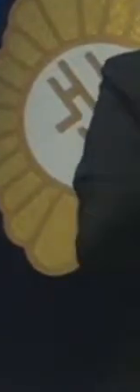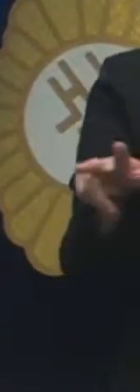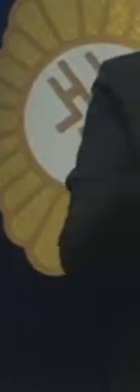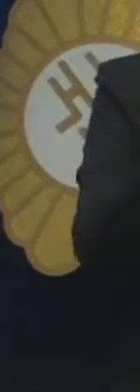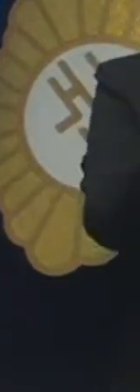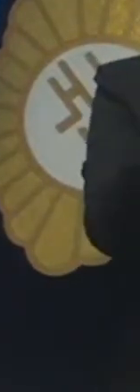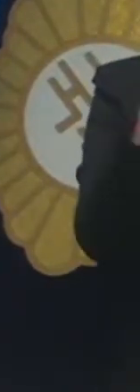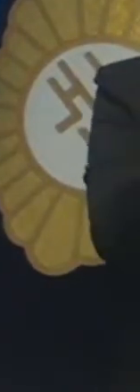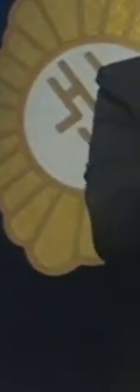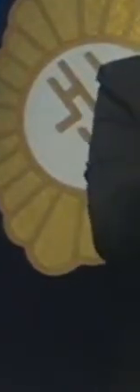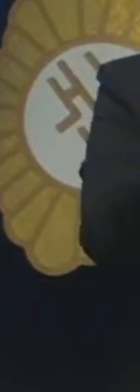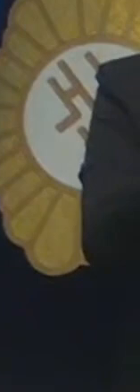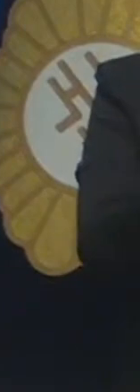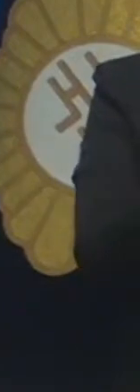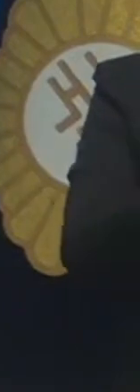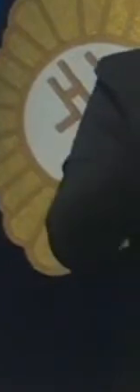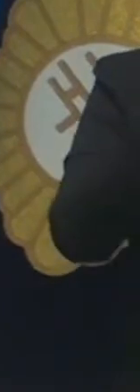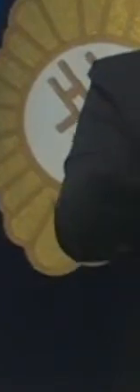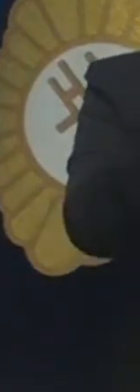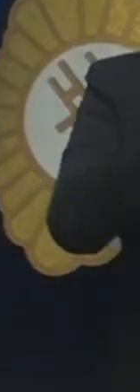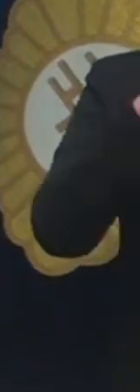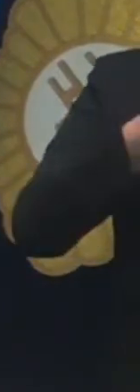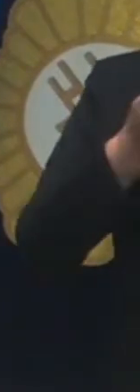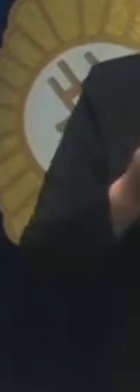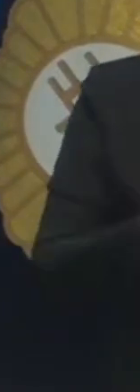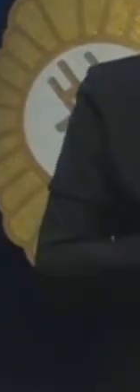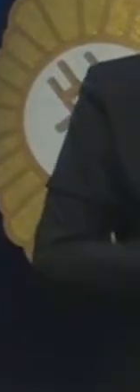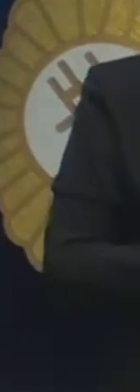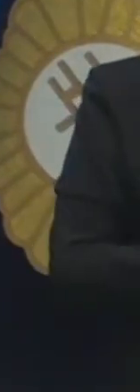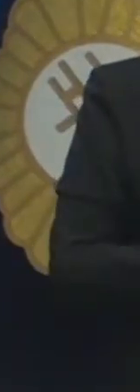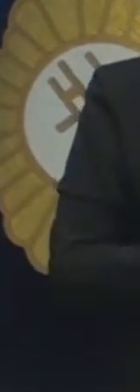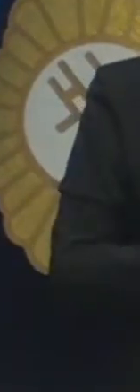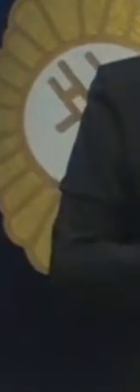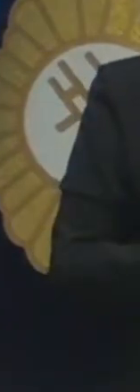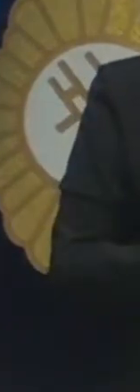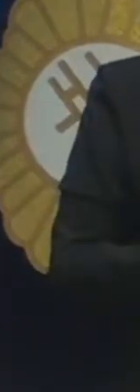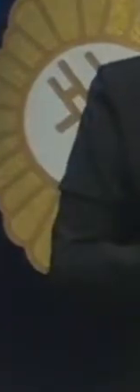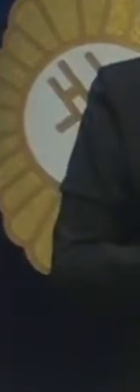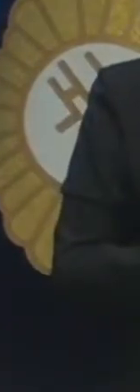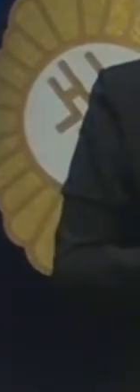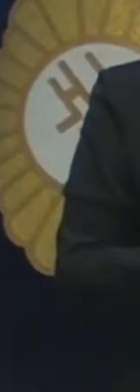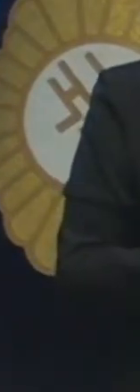주실 것을 다시 한 번 더 간곡히 호소드립니다.